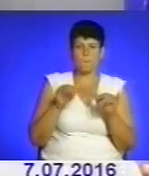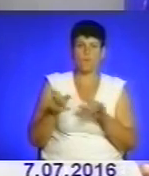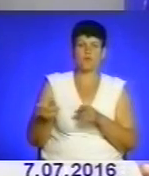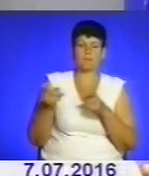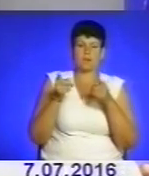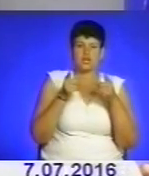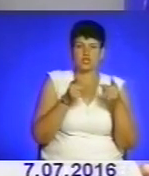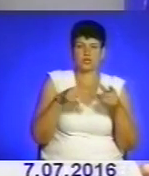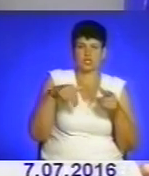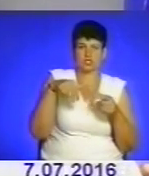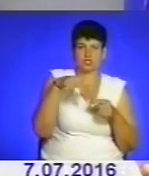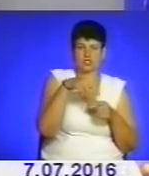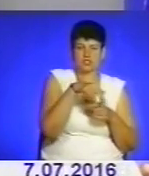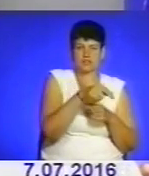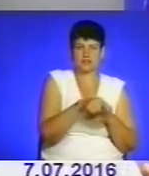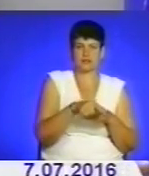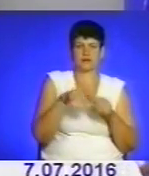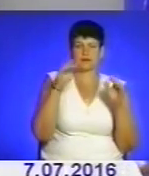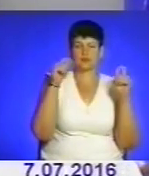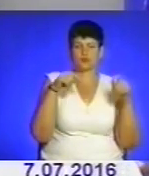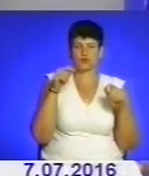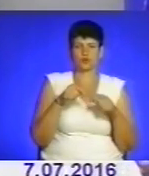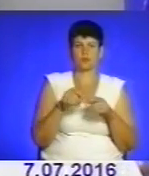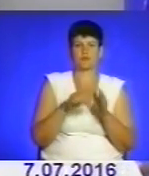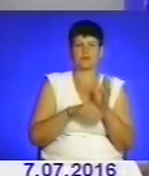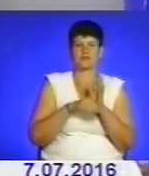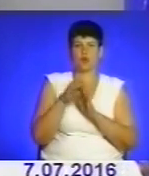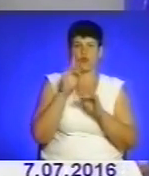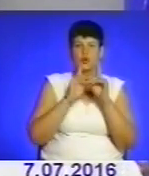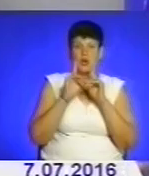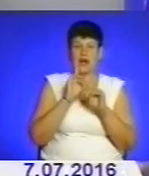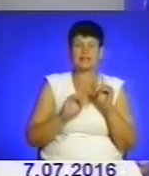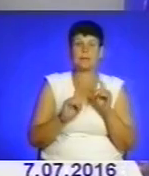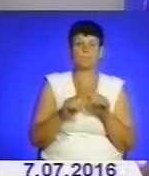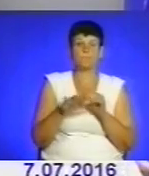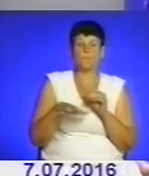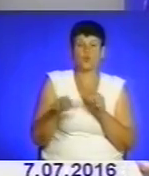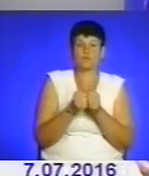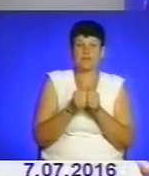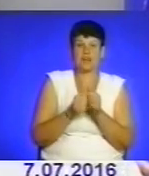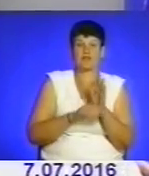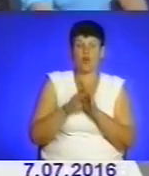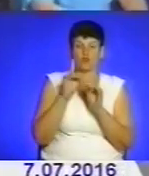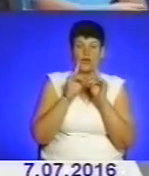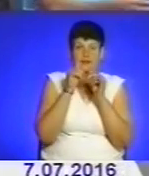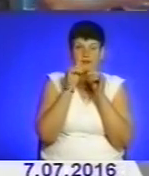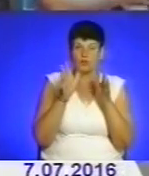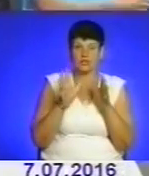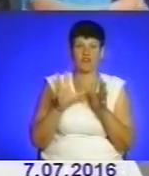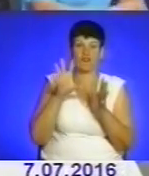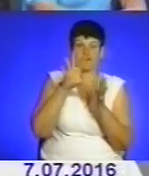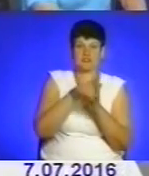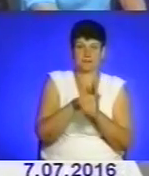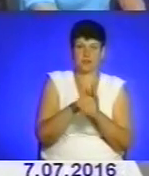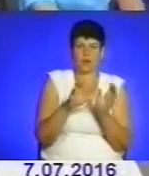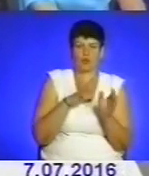до Верховної Ради України. Площа перед Верховною Радою не зуміла вмістити усіх учасників акції, тому ми були розташовані